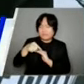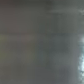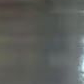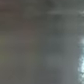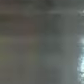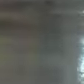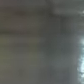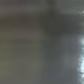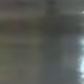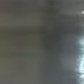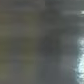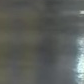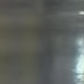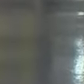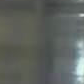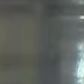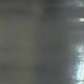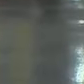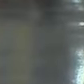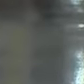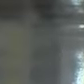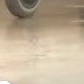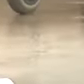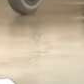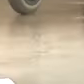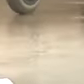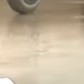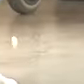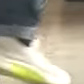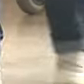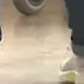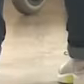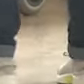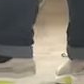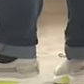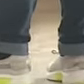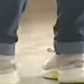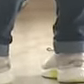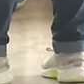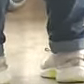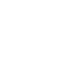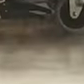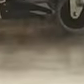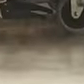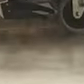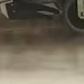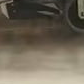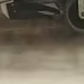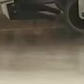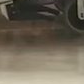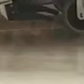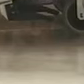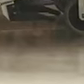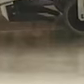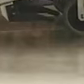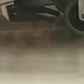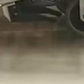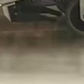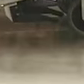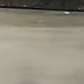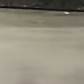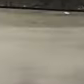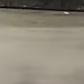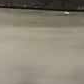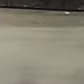bansa. Hindi na bago ang modus ng mga human trafficker at illegal recruiter sa kwento ni Tulfo. Nag-alok daw ng trabaho